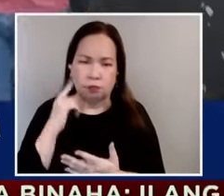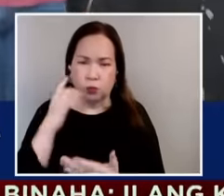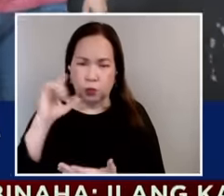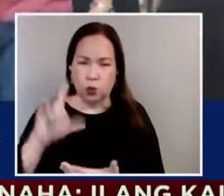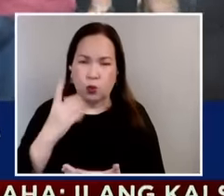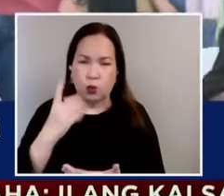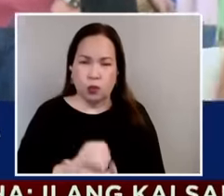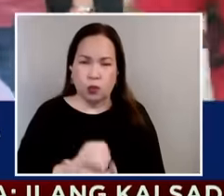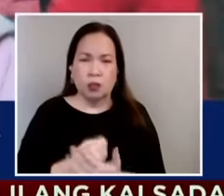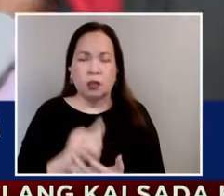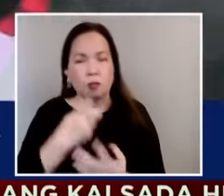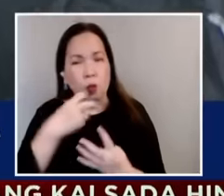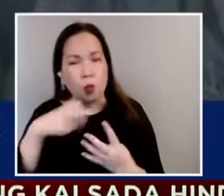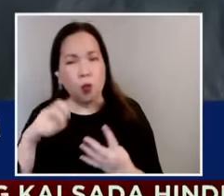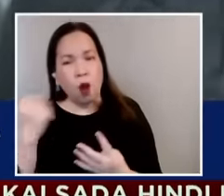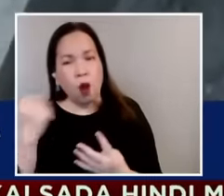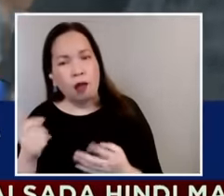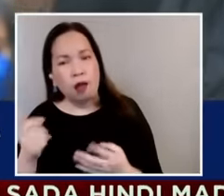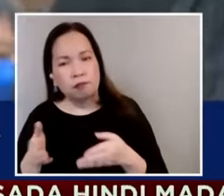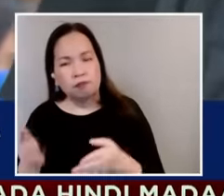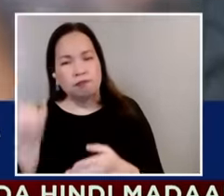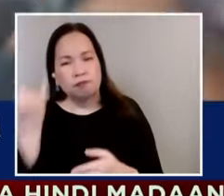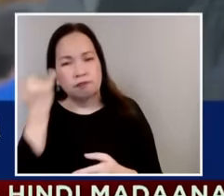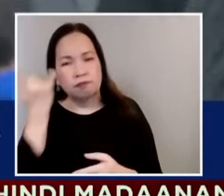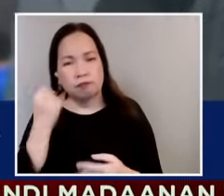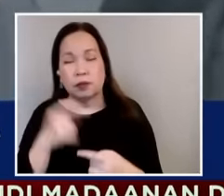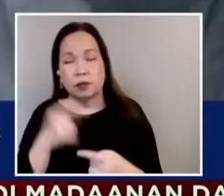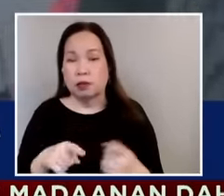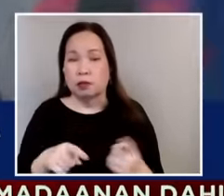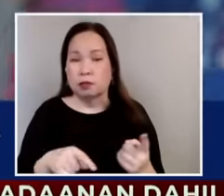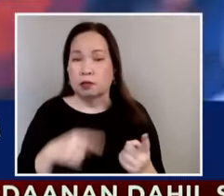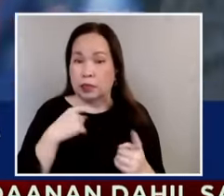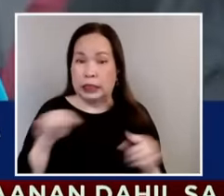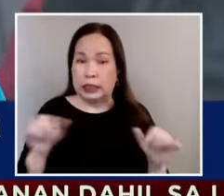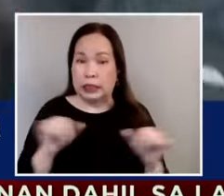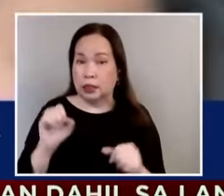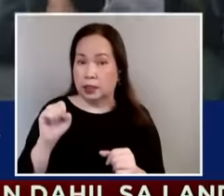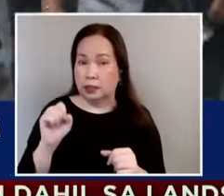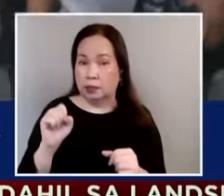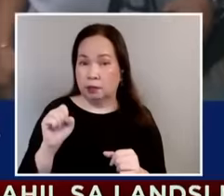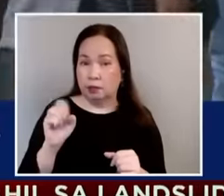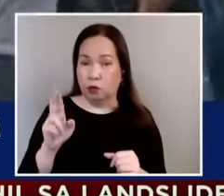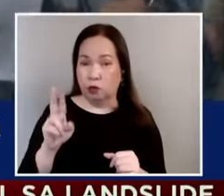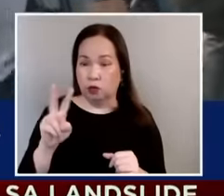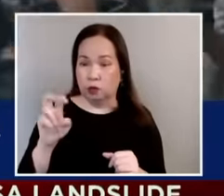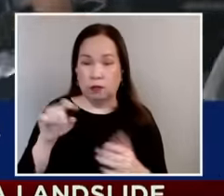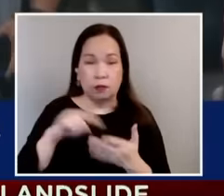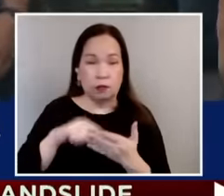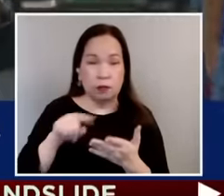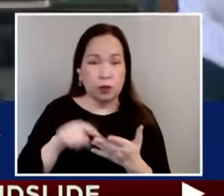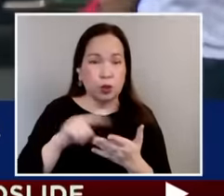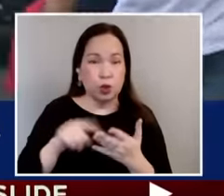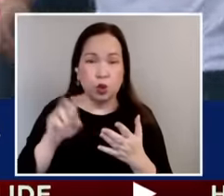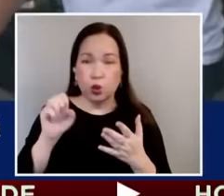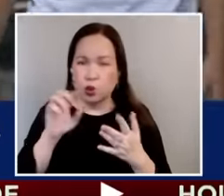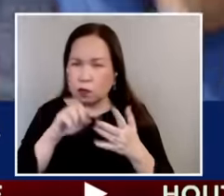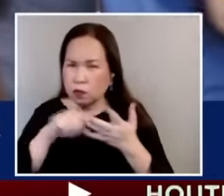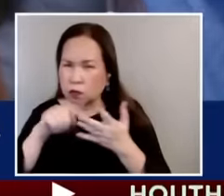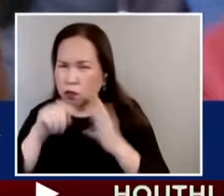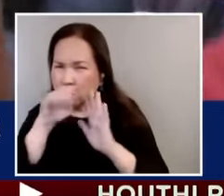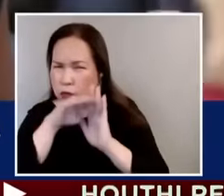pera. Gabay ang survey na ito sa gobyerno para sa mga proyektong makatutulong sa bawat Pilipino.